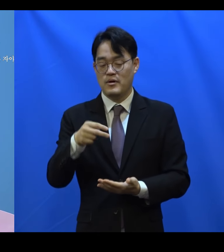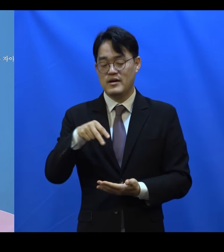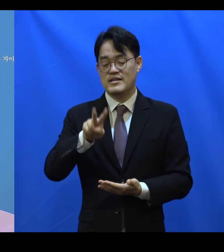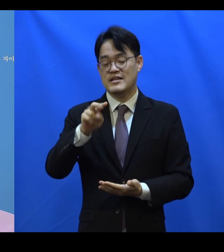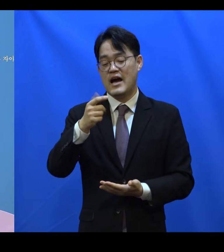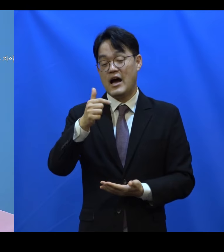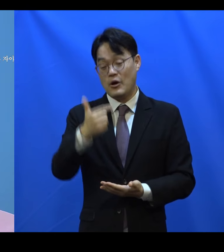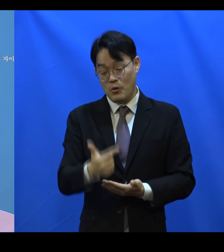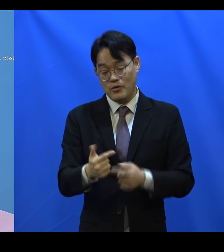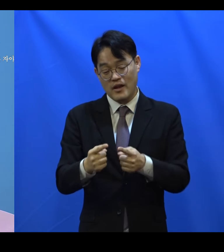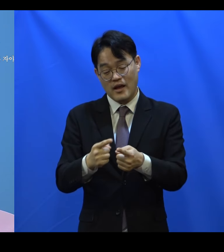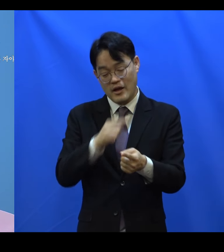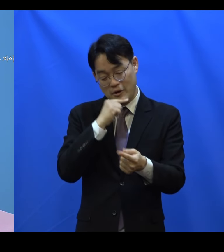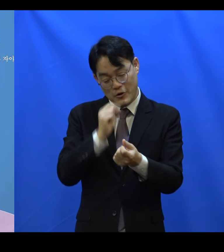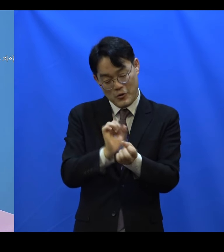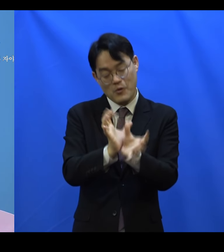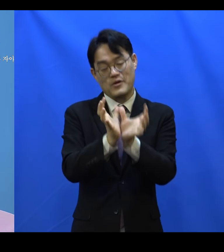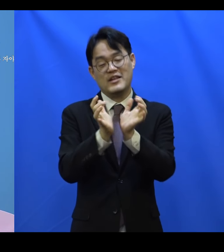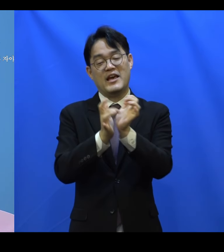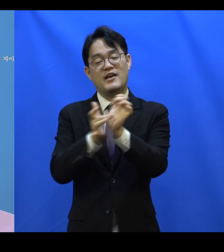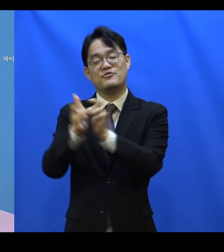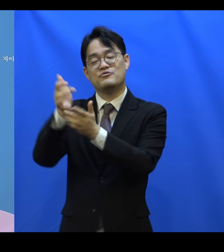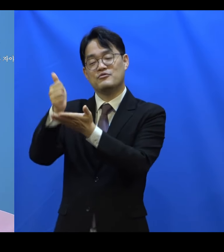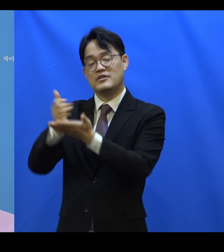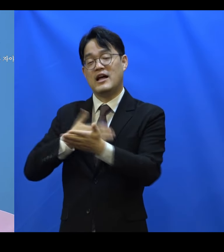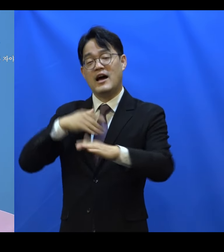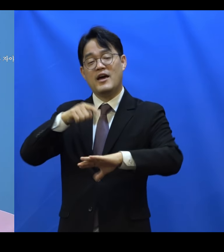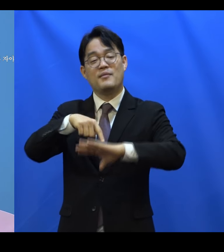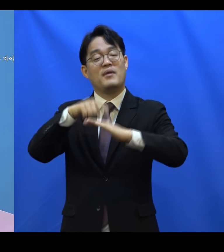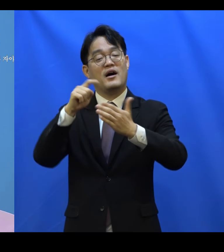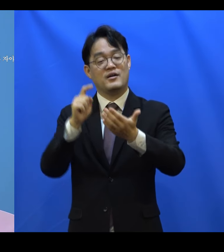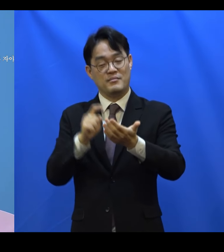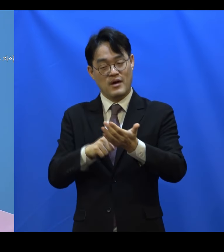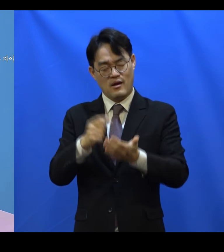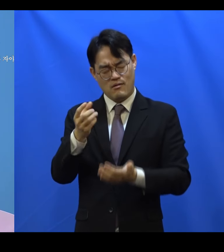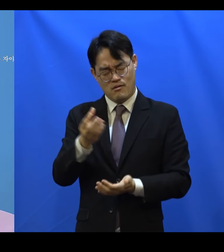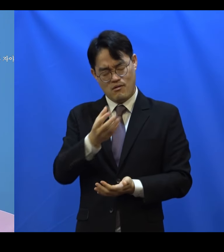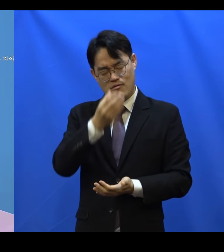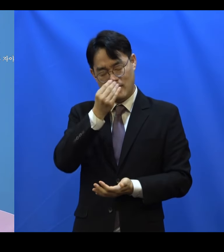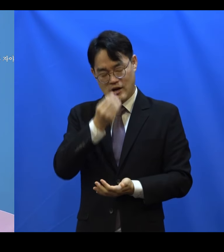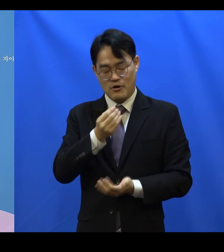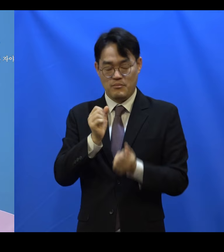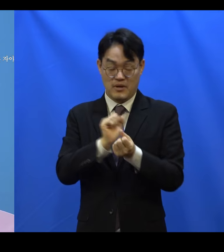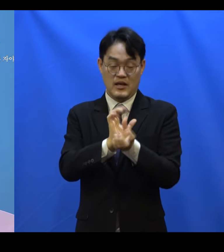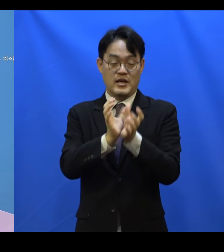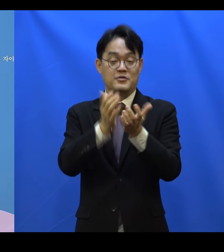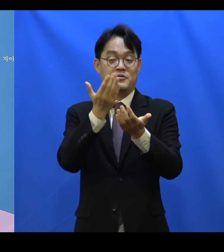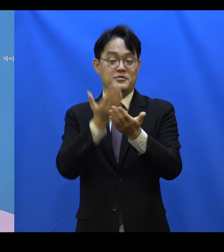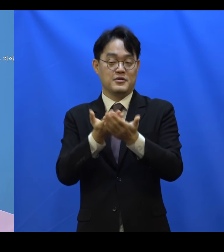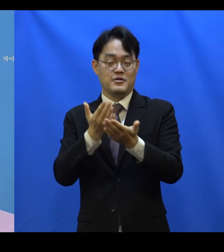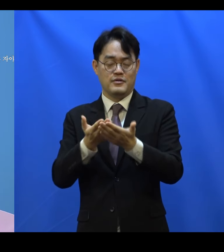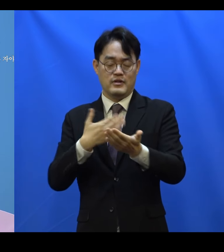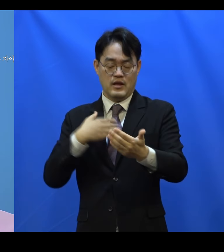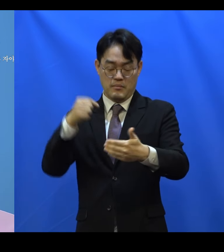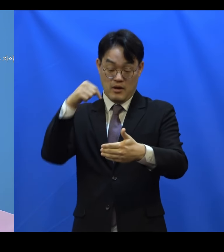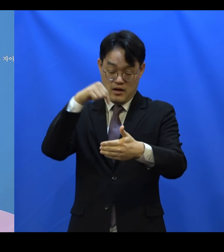거룩하고 아름답게 비소서. 내 생명의 참사랑의 향기로 간데마다 풍겨나게